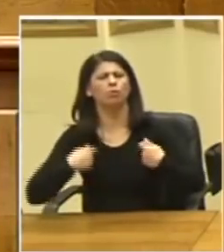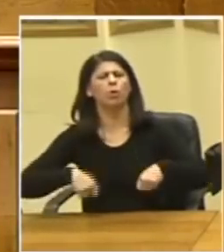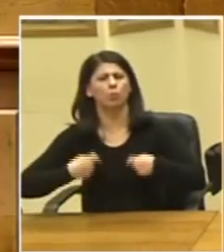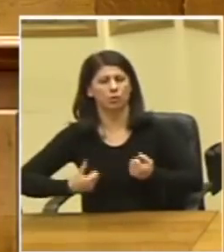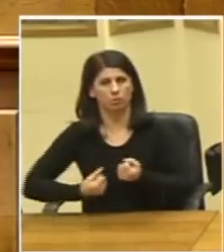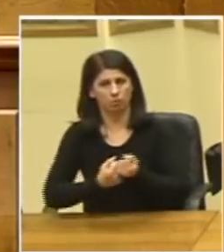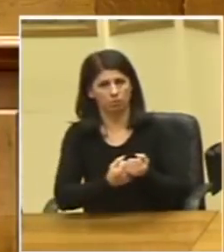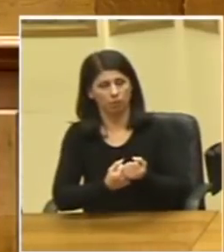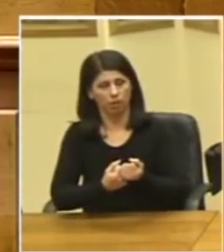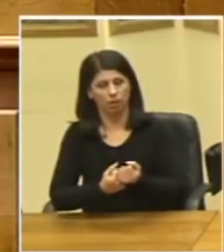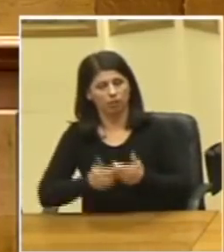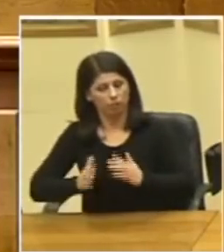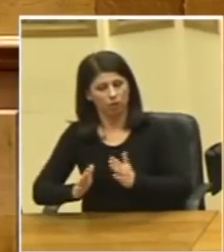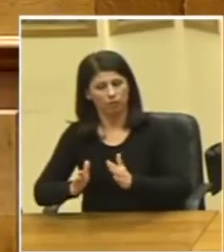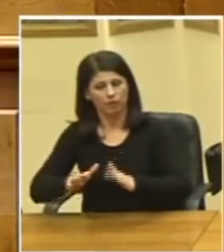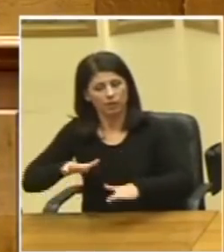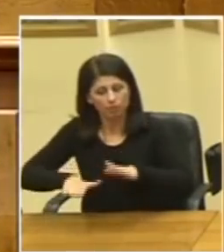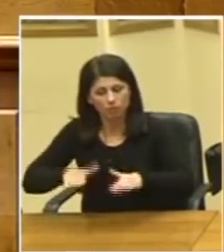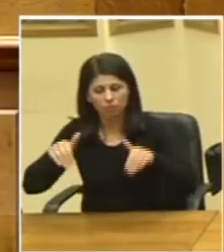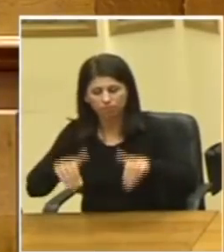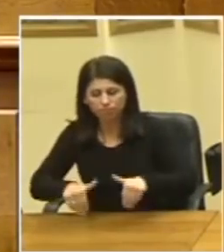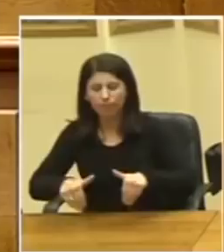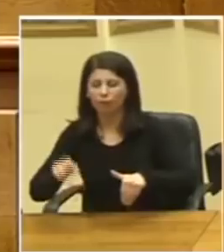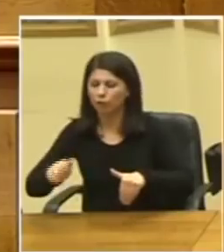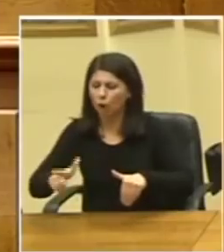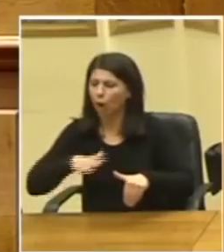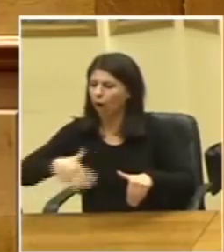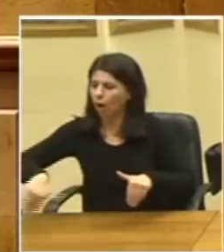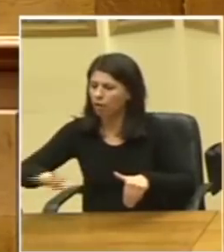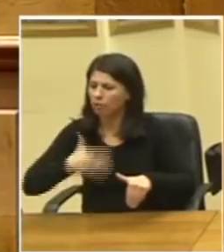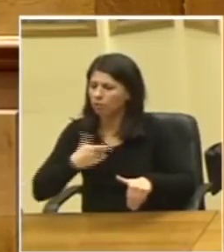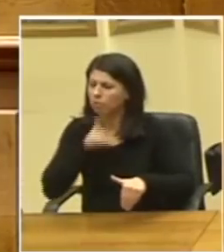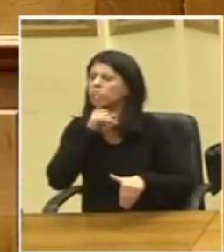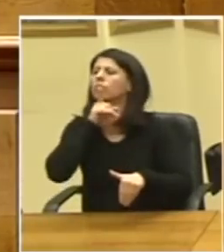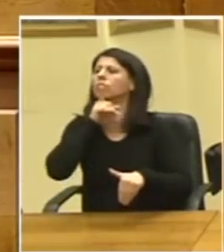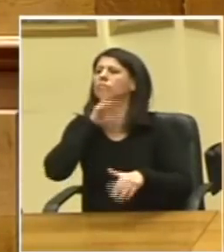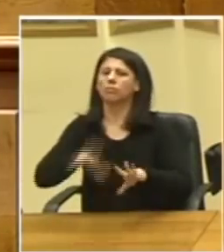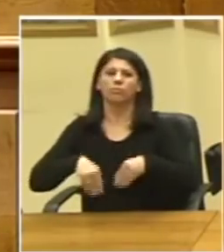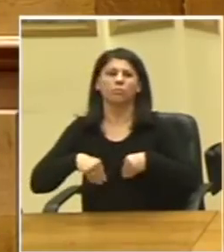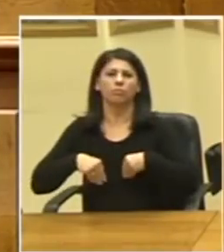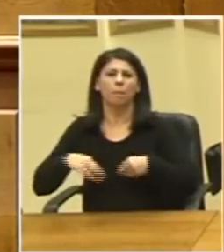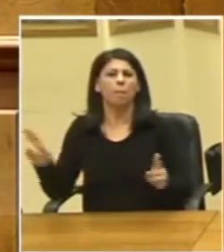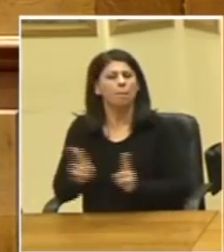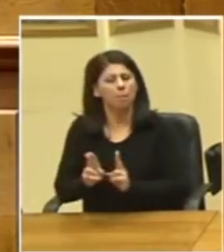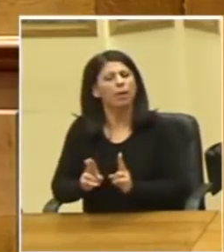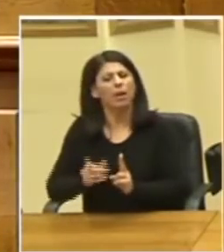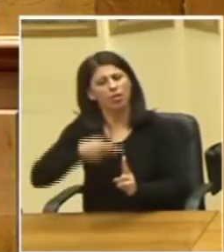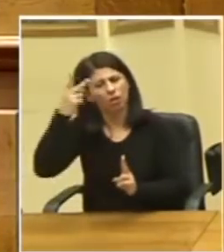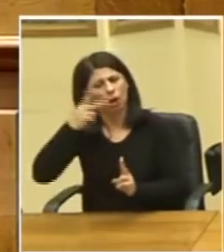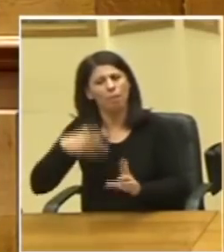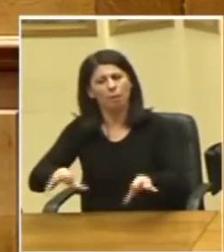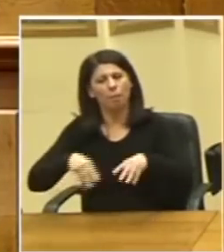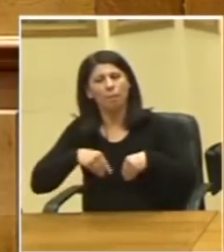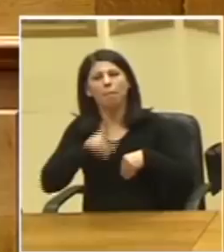ο συμβιβασμός του λαού με τη φτώχεια, με τα κουτσουρεμένα δικαιώματα. Και οι δυο δεν